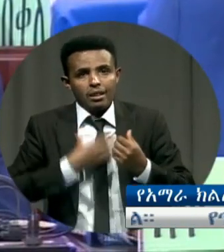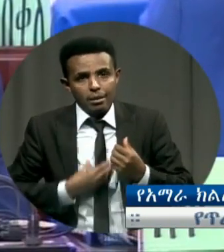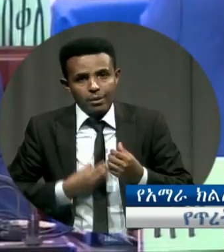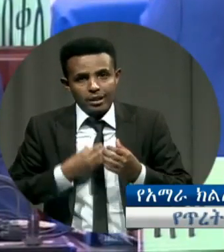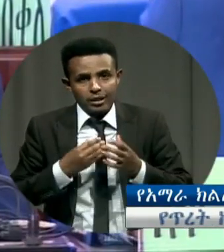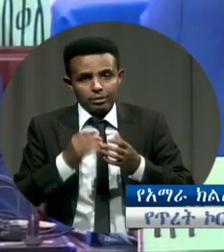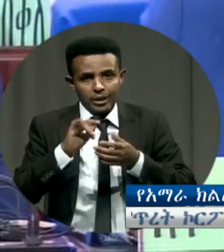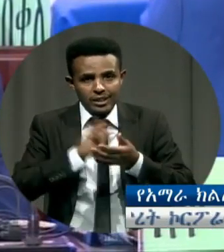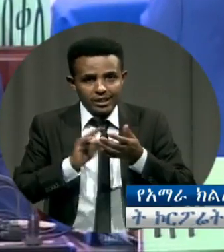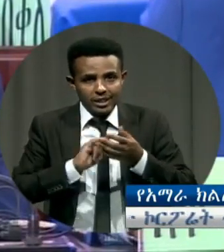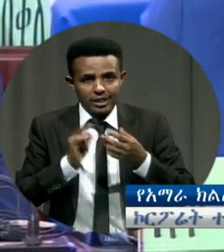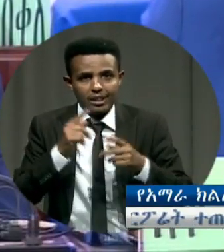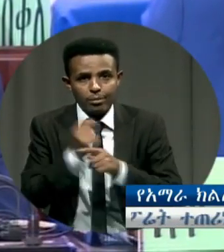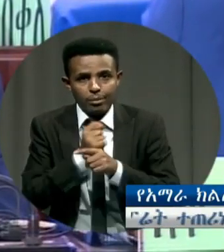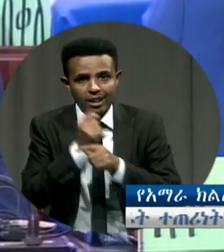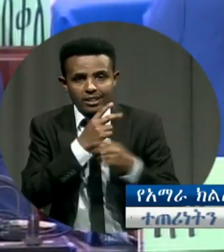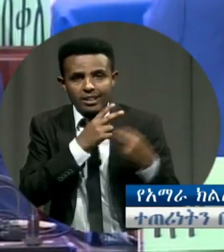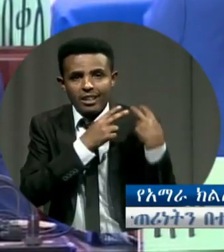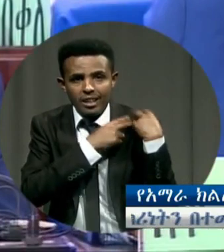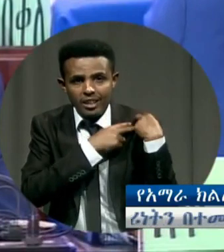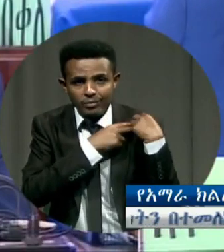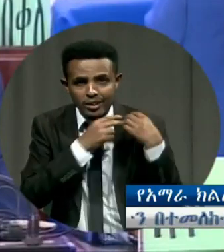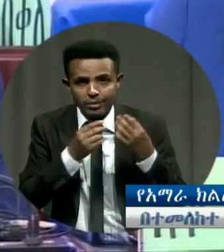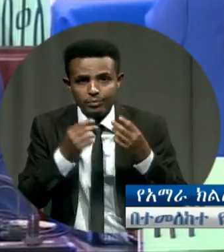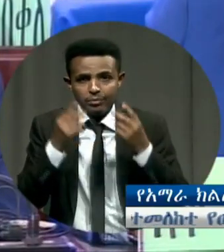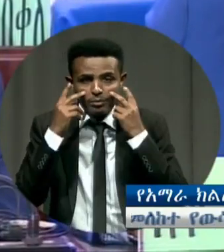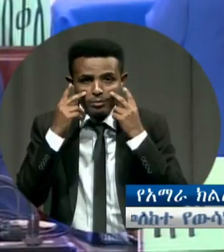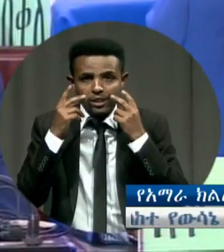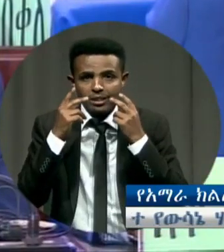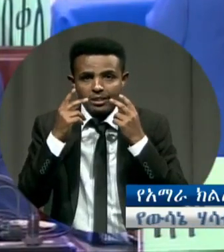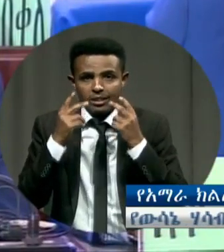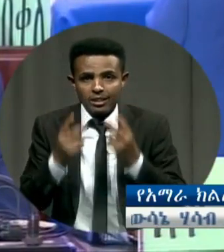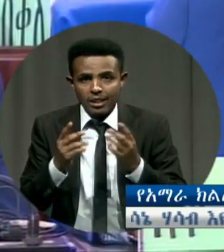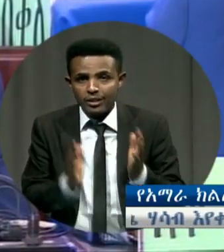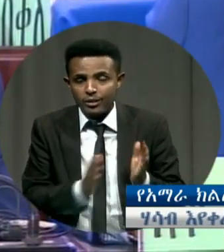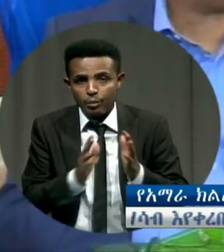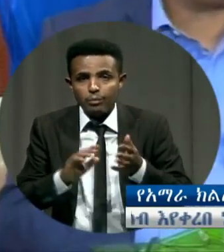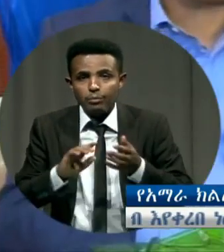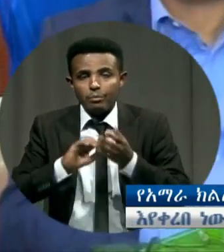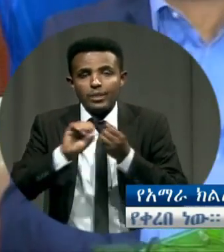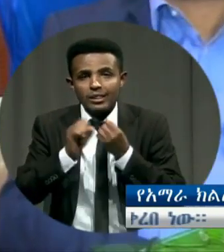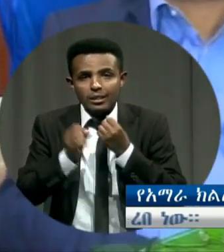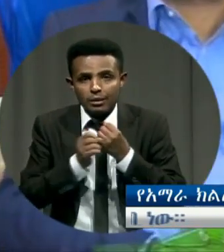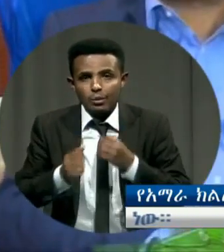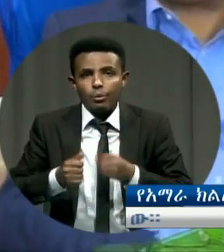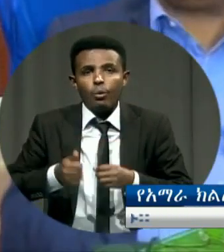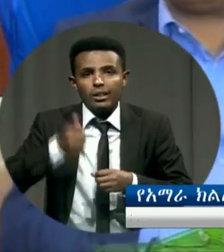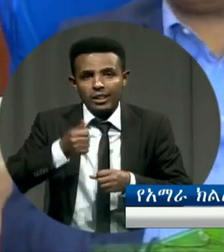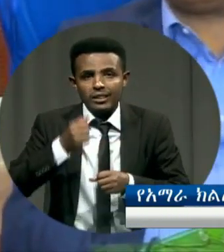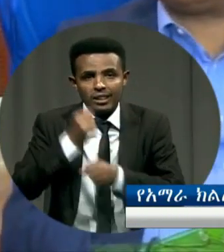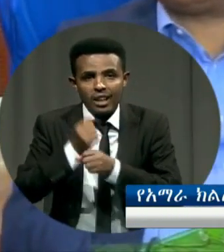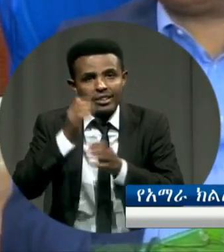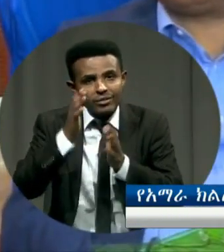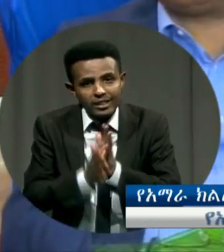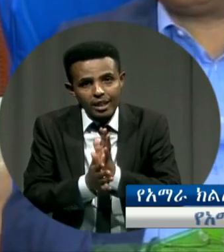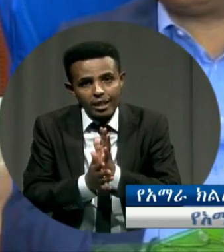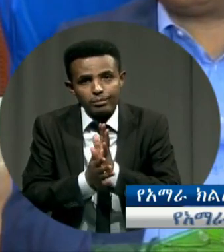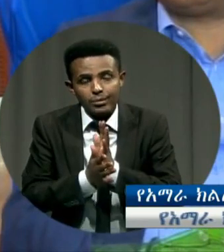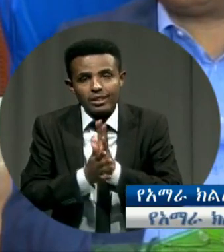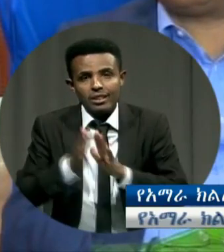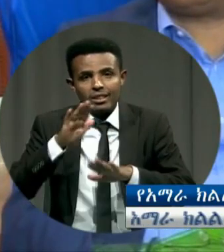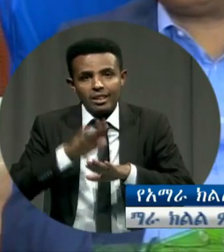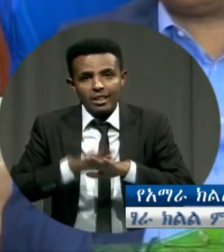በዝርዝር ተግባራትና ኃላፊነት በተደነገገው መሰረት የራሱ ምክር ቤት፣ የስራ አመራር ቦርድ፣ ዋና ስራ አስፈጻሚ፣ የኦዲትና ሌሎች